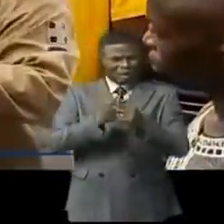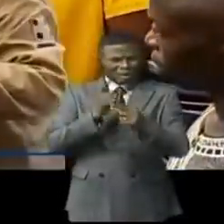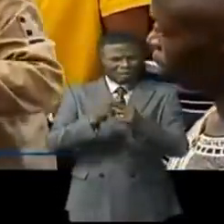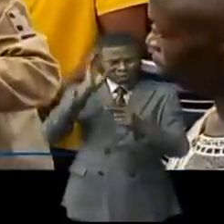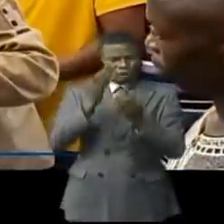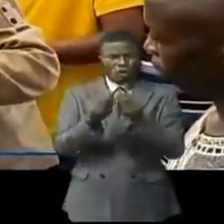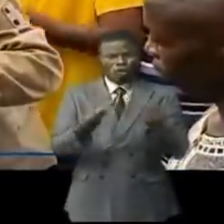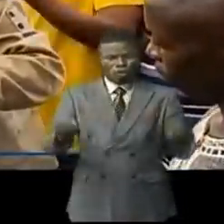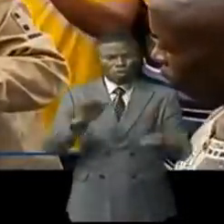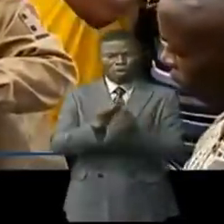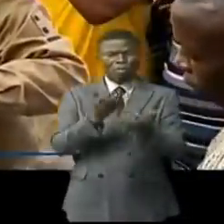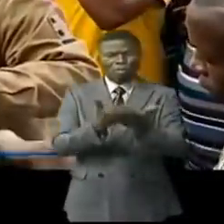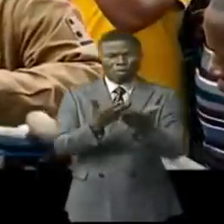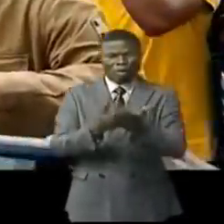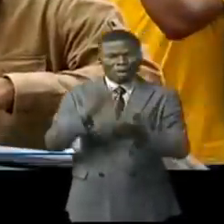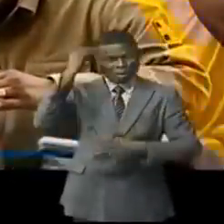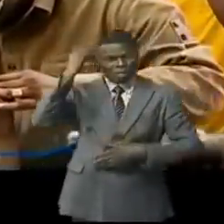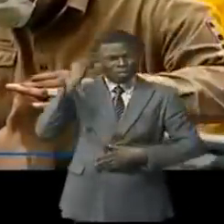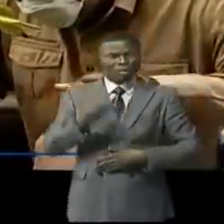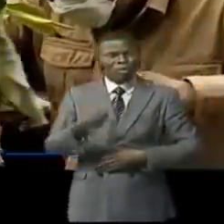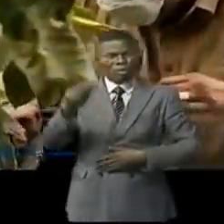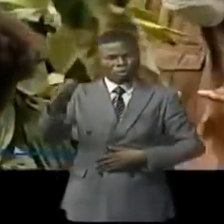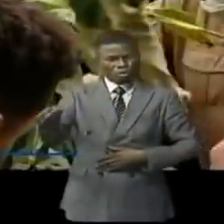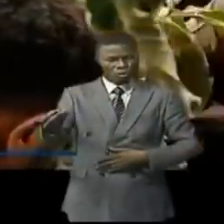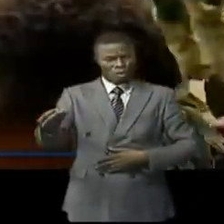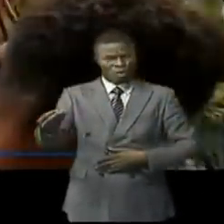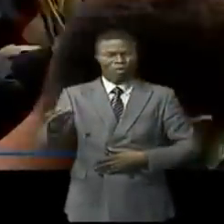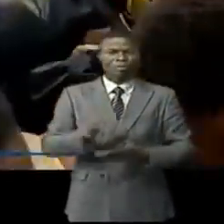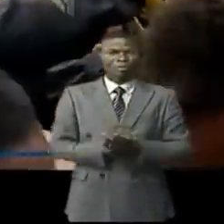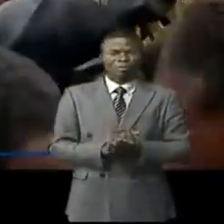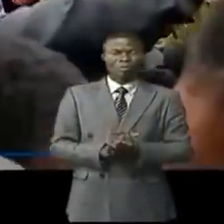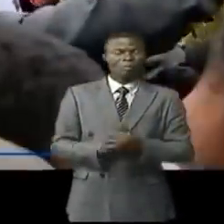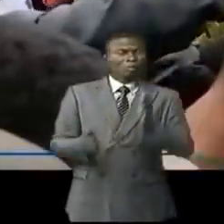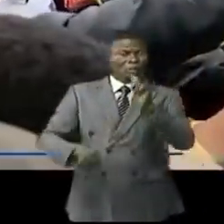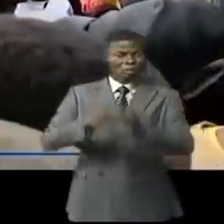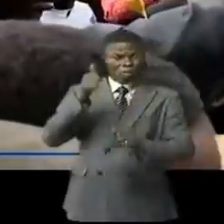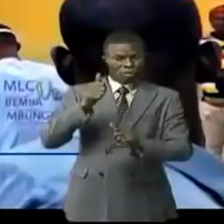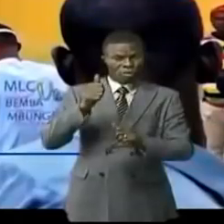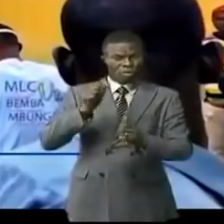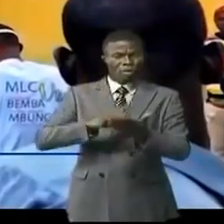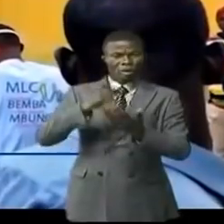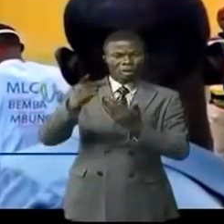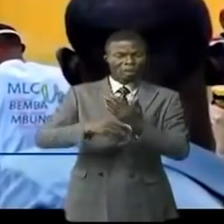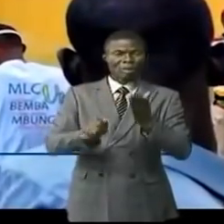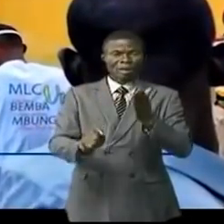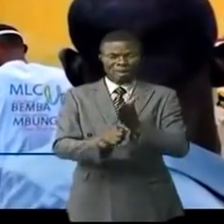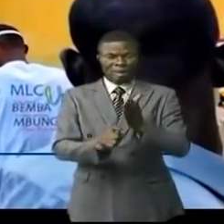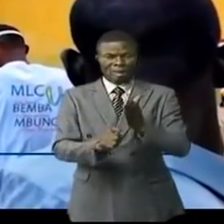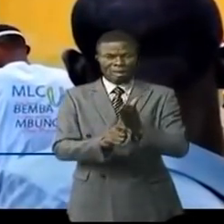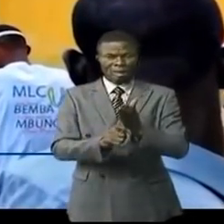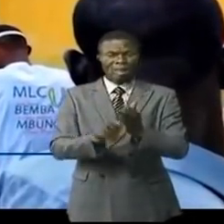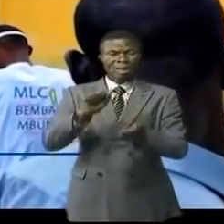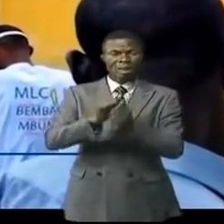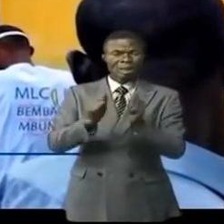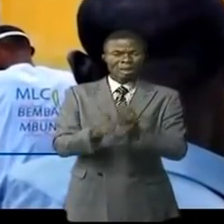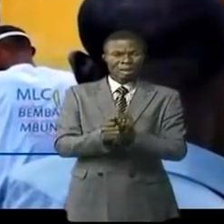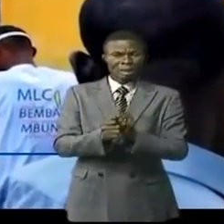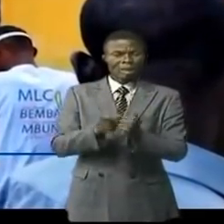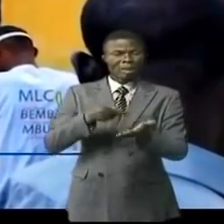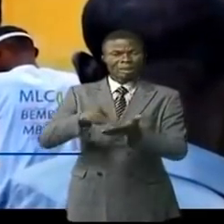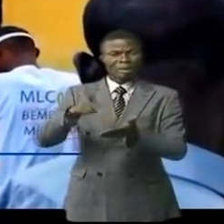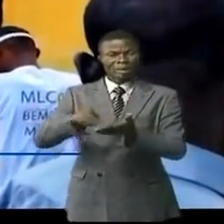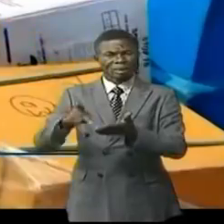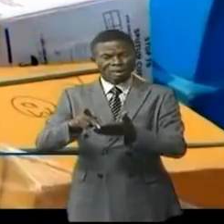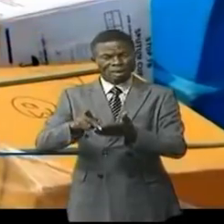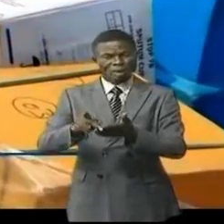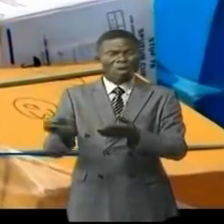besoins avec espoir d'en trouver gain de cause. Au-delà du faible plateau technique, le problème des primes, salaires et